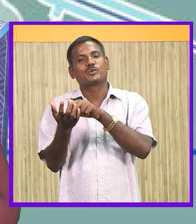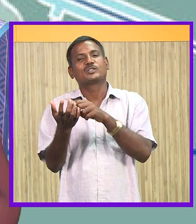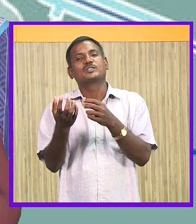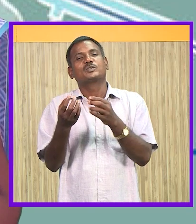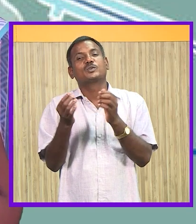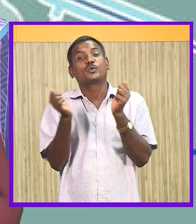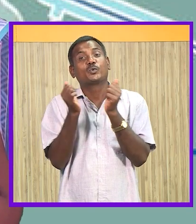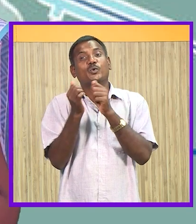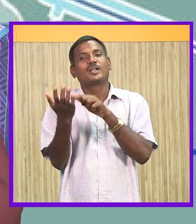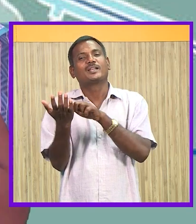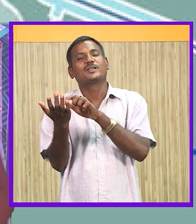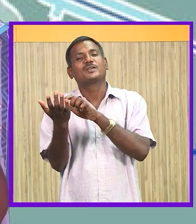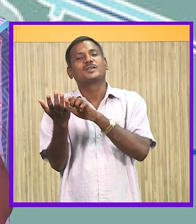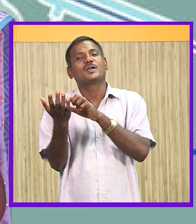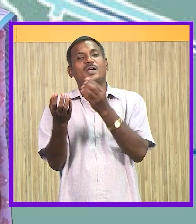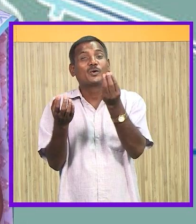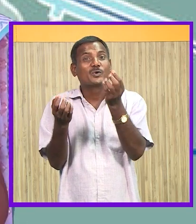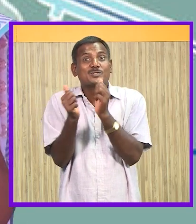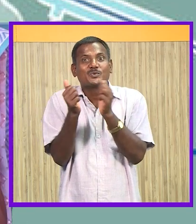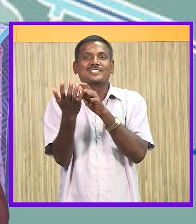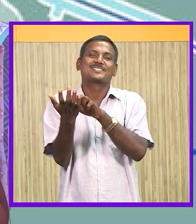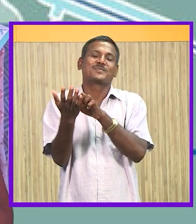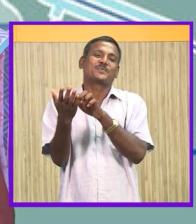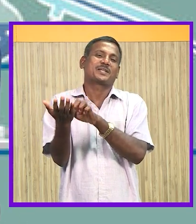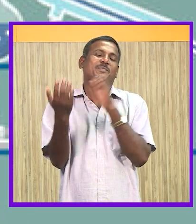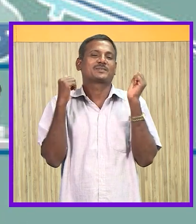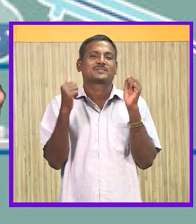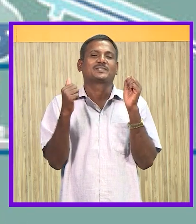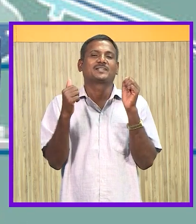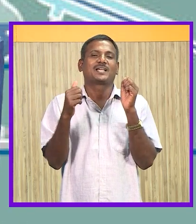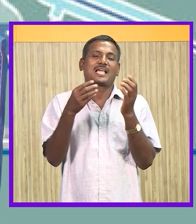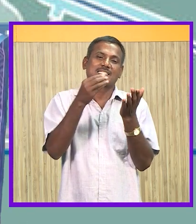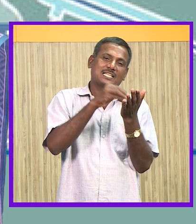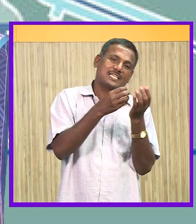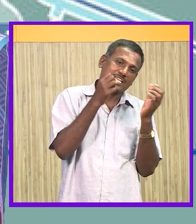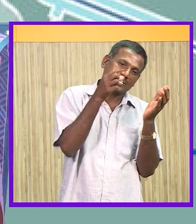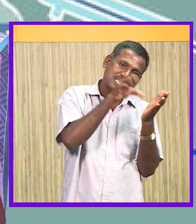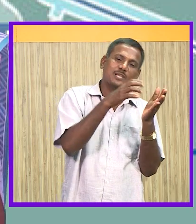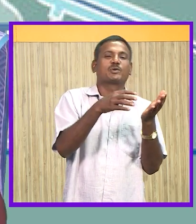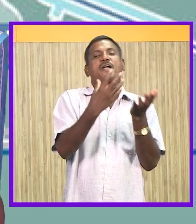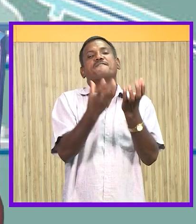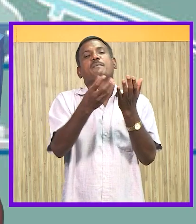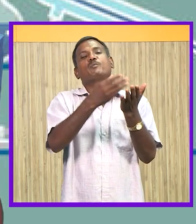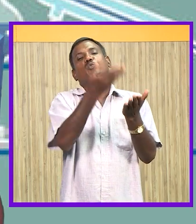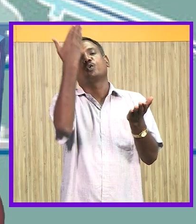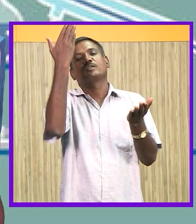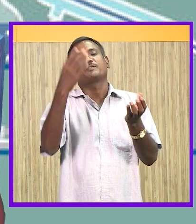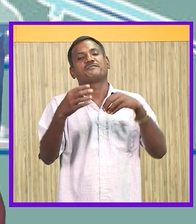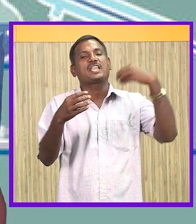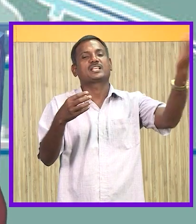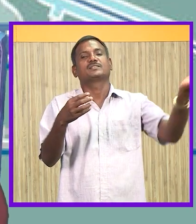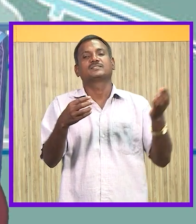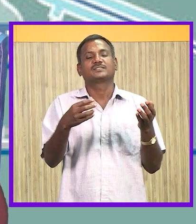பொழுது உங்கள் கைகளில் ஒரு குளிர்ச்சி உணரப்படும். சலவை தூள் நீருடன் சேரும் பொழுது வெப்பத்தை